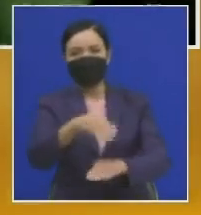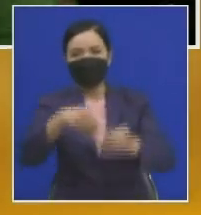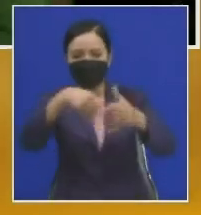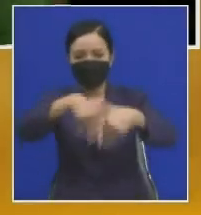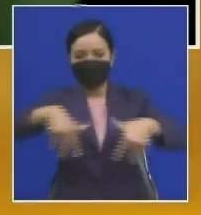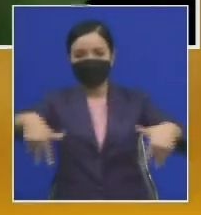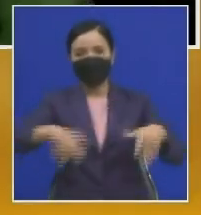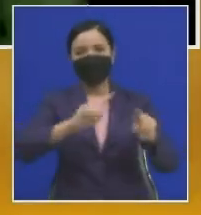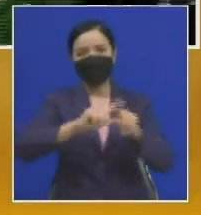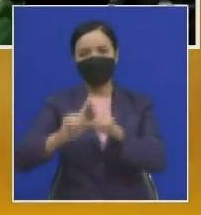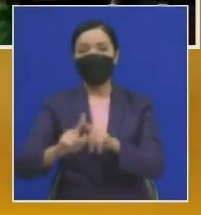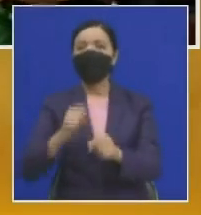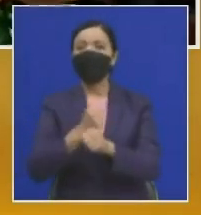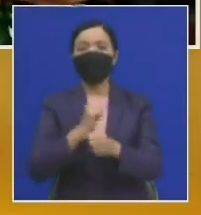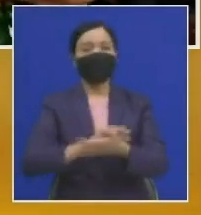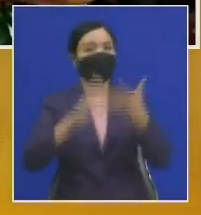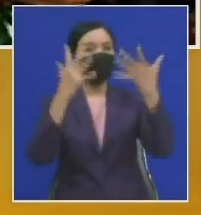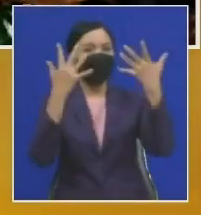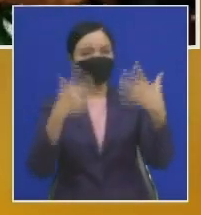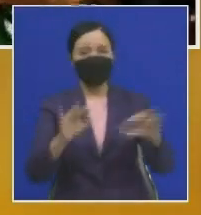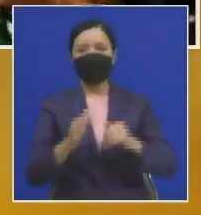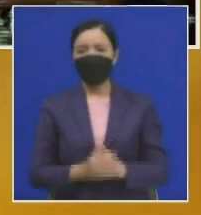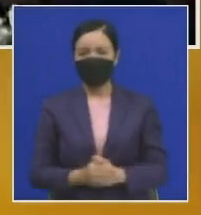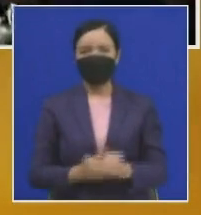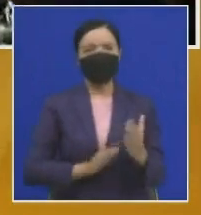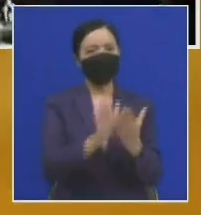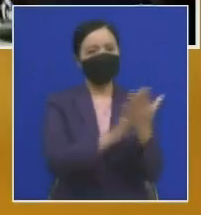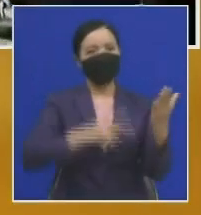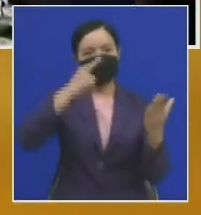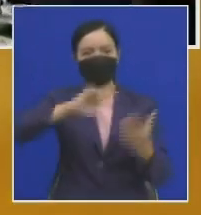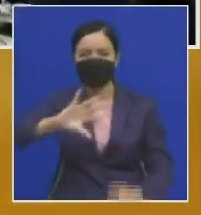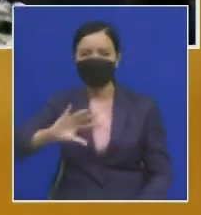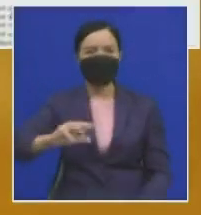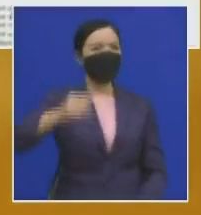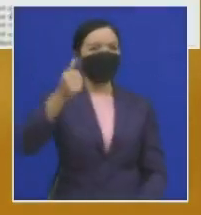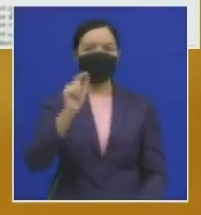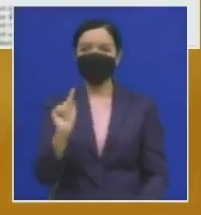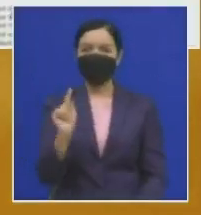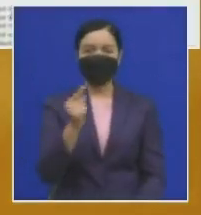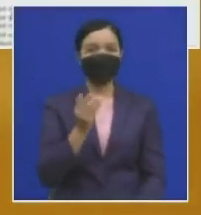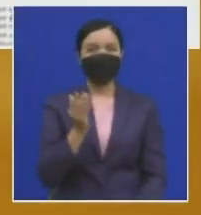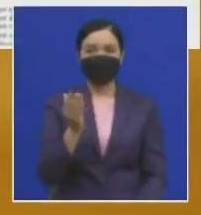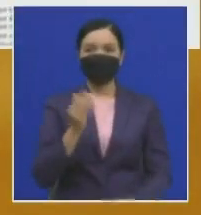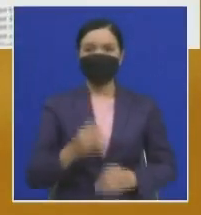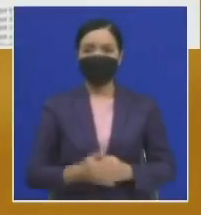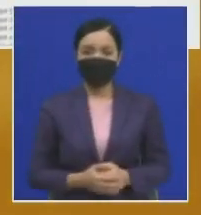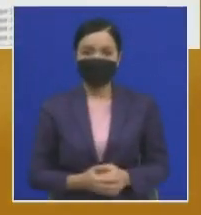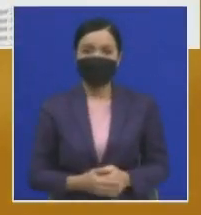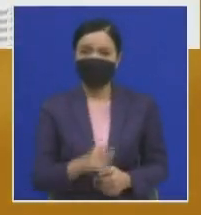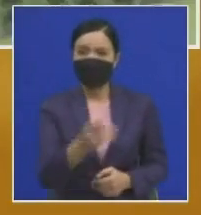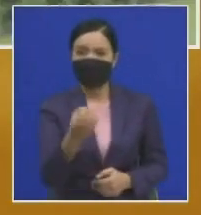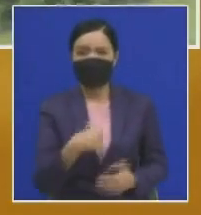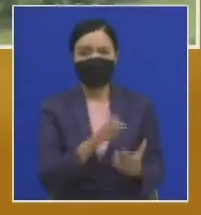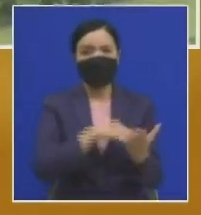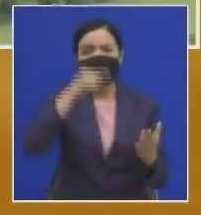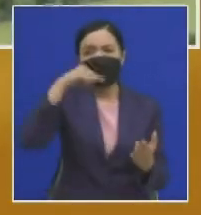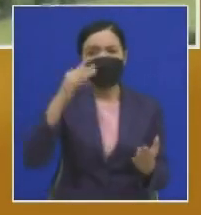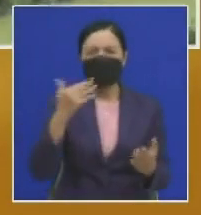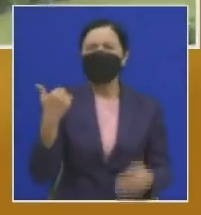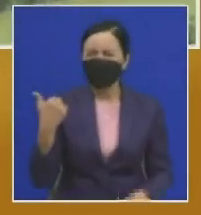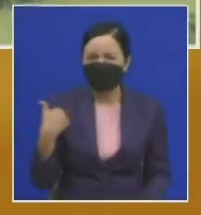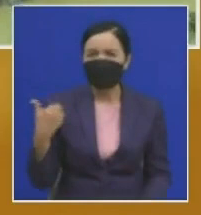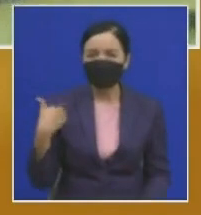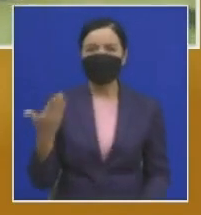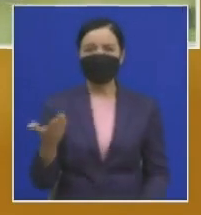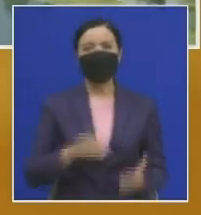สางพ้มาจภาษศพรฐจัภิสโชมประเทศไทยอย่สเชิงที่เขาวไมมอะไรเกิขเลยในเมืไทยไปถึงหมดเลย